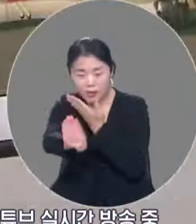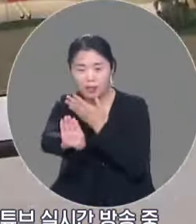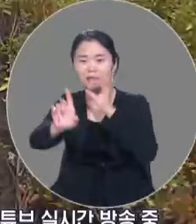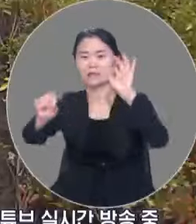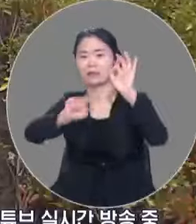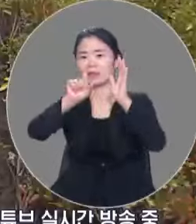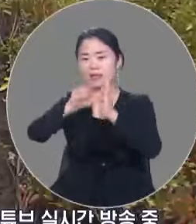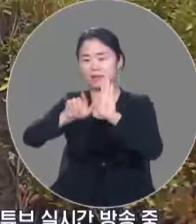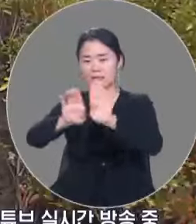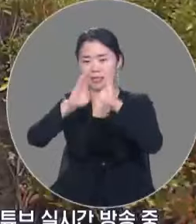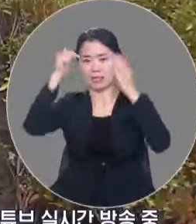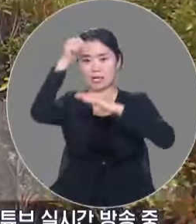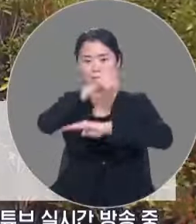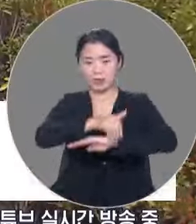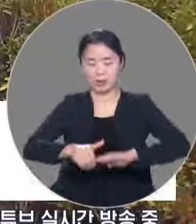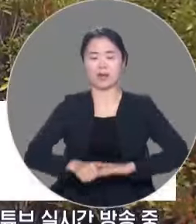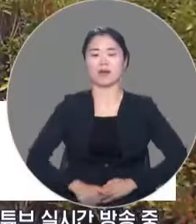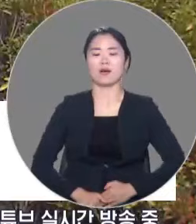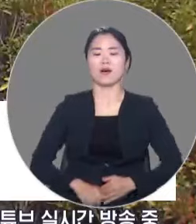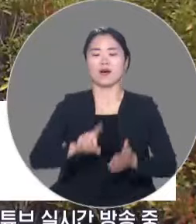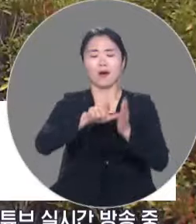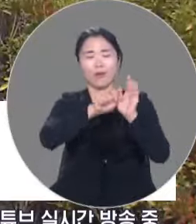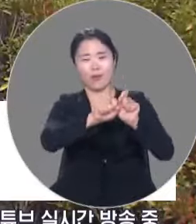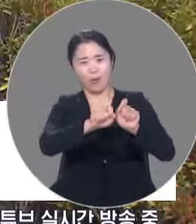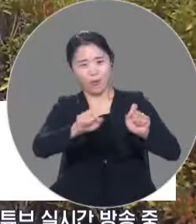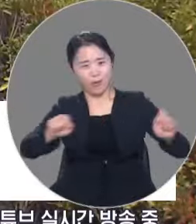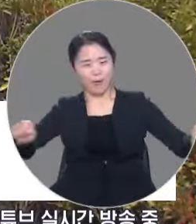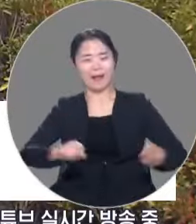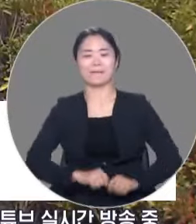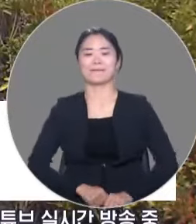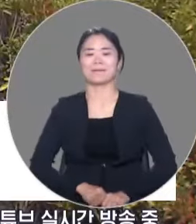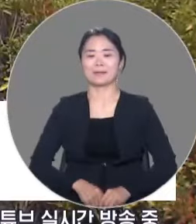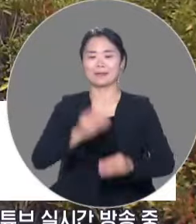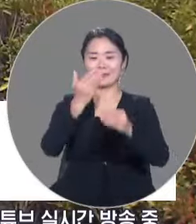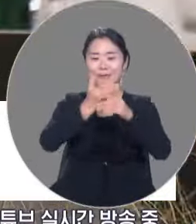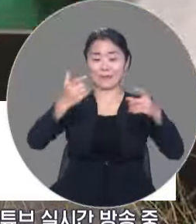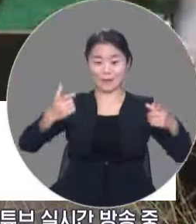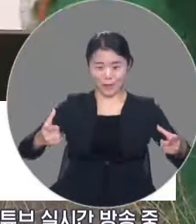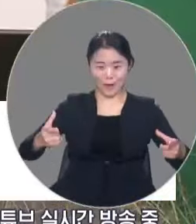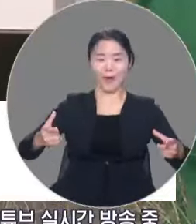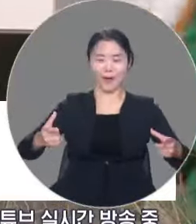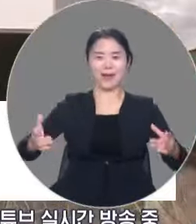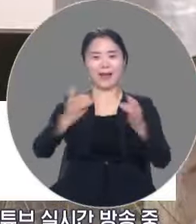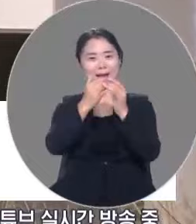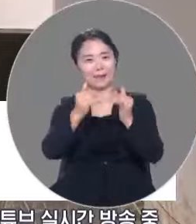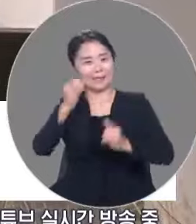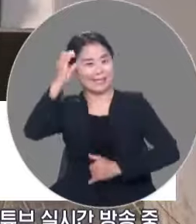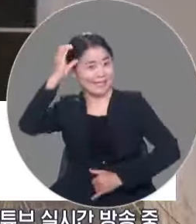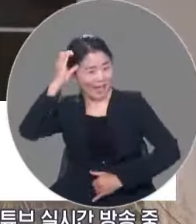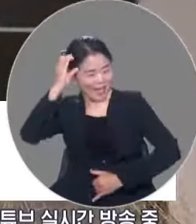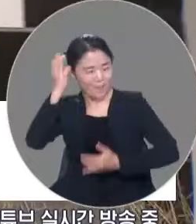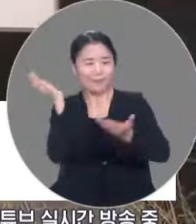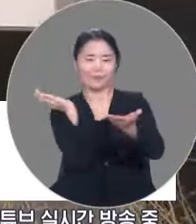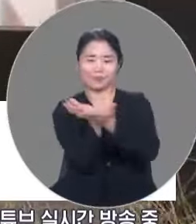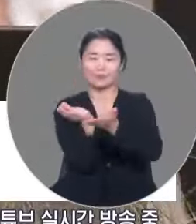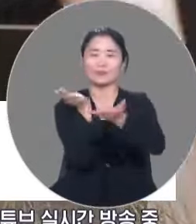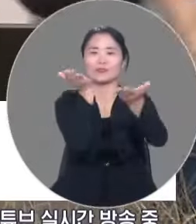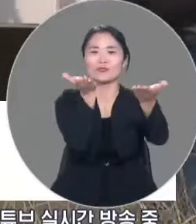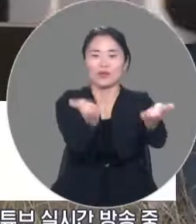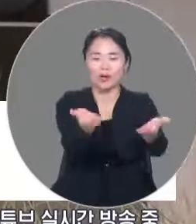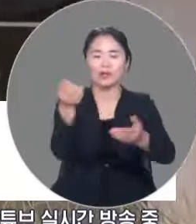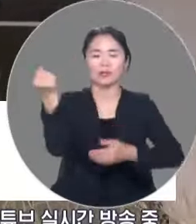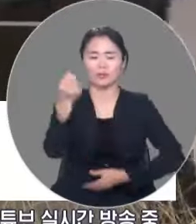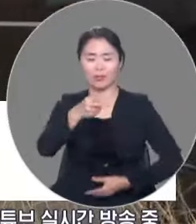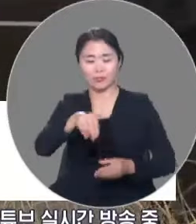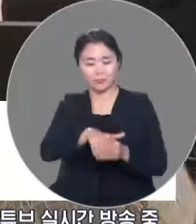예정입니다. 개관까지 오랜 시간이 걸린 만큼 구민 여러분들이 높은 기대에 부응하고 종갓집 도서관이 도서와